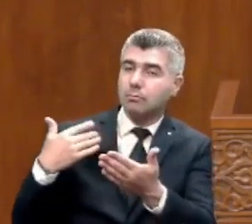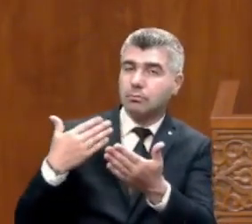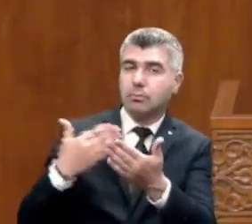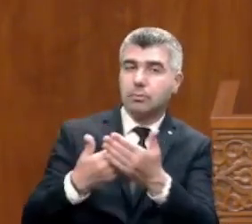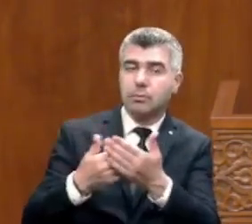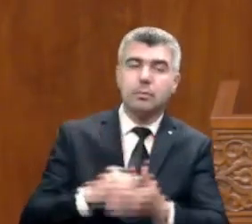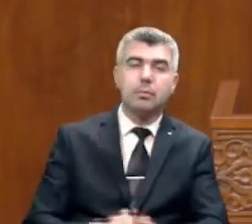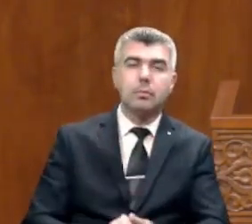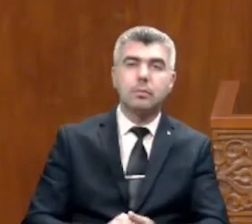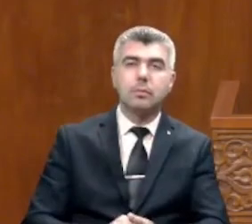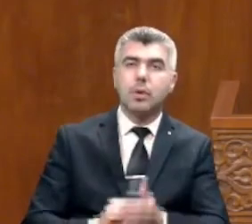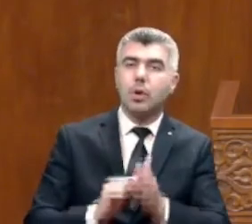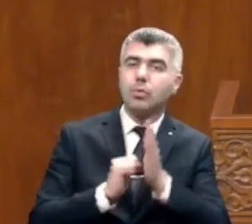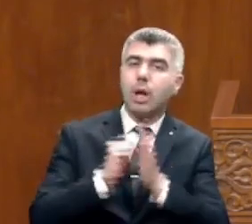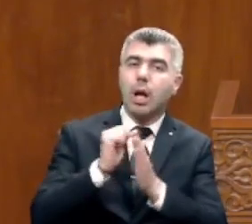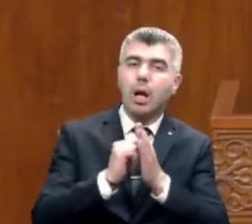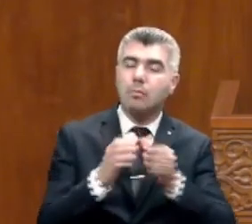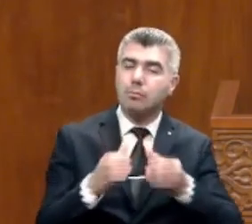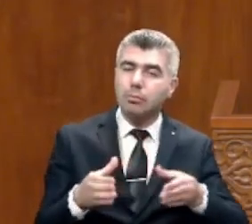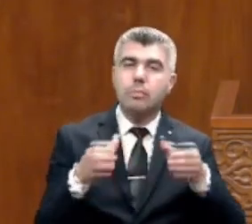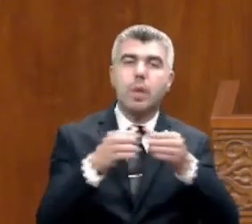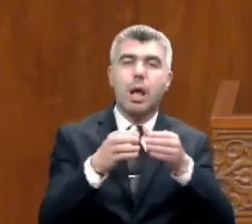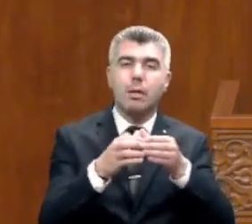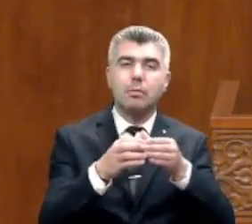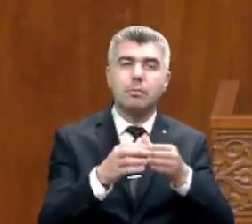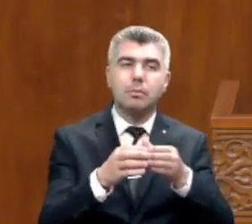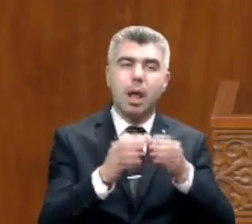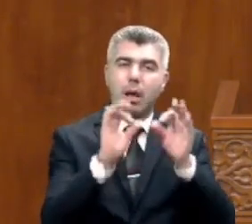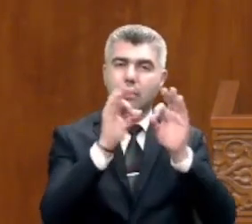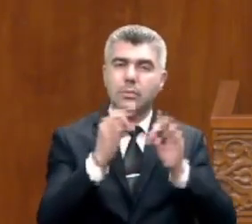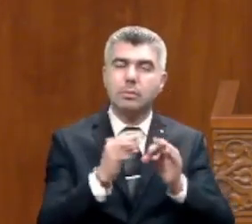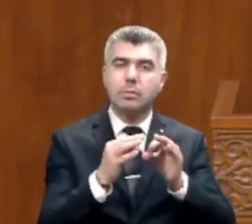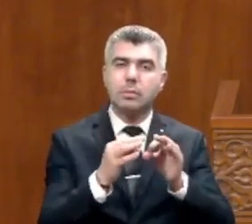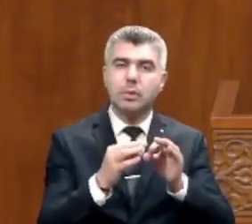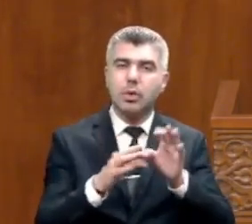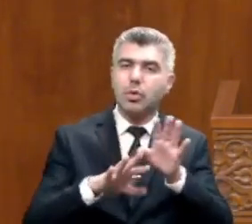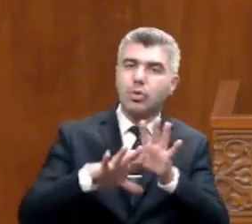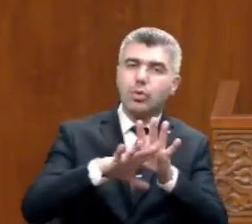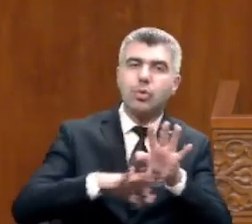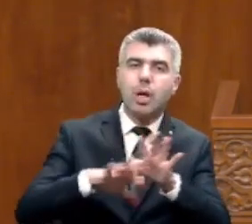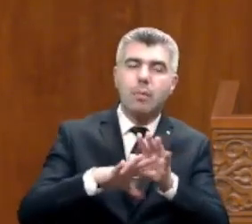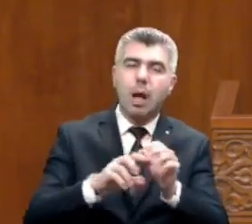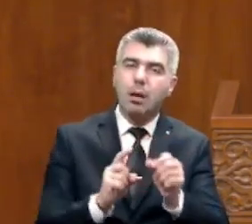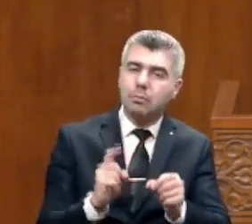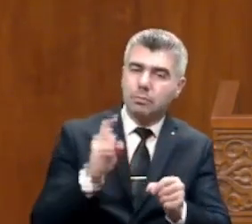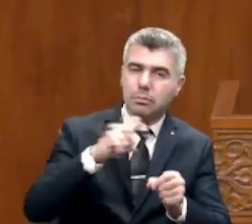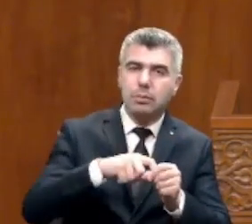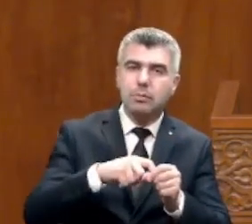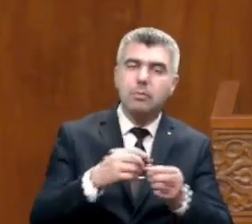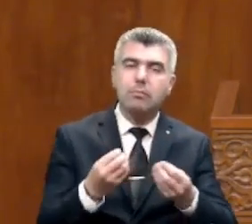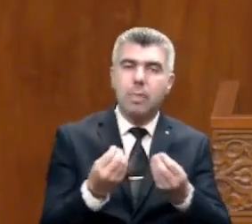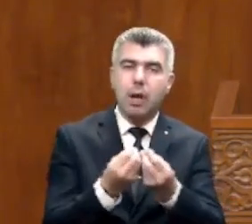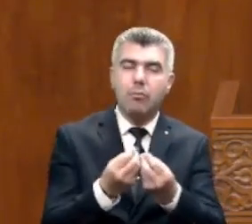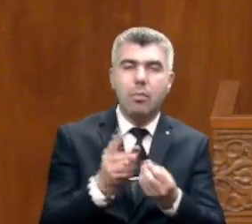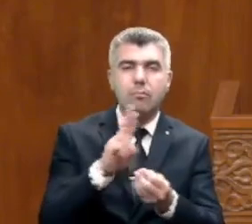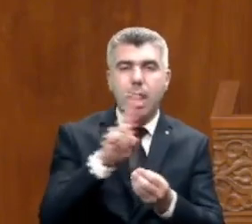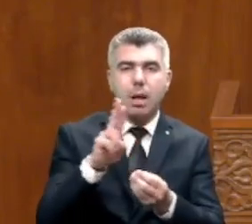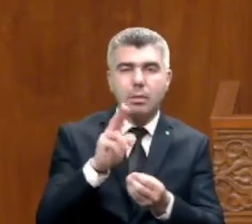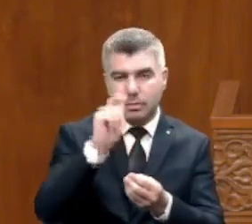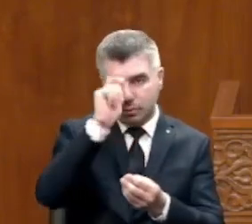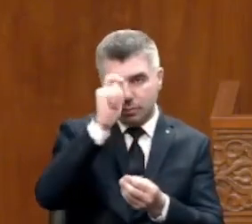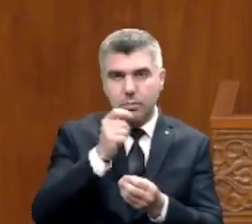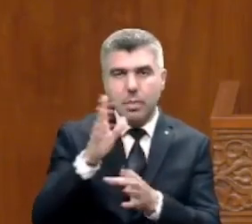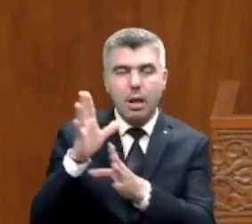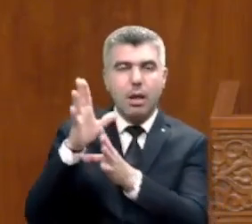والنجاح الجماعي في عدد من الاوراش الاجتماعيه الكبرى اللي انخرطنا فيها تحت القياده الرشيده